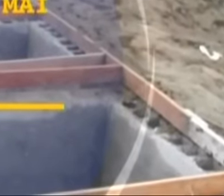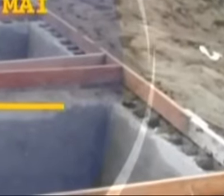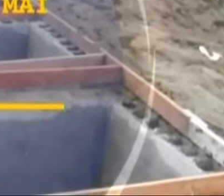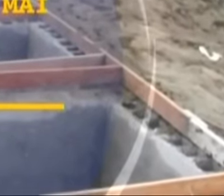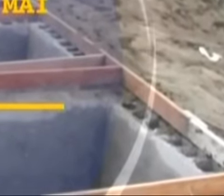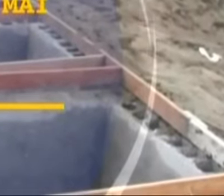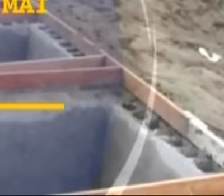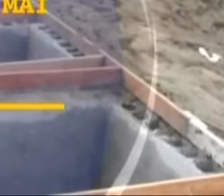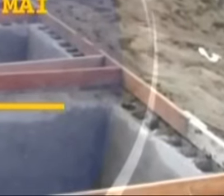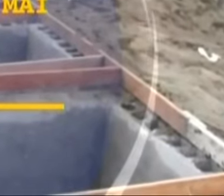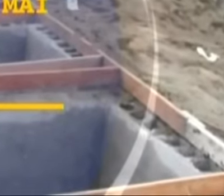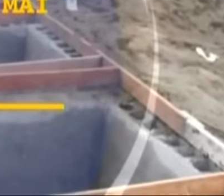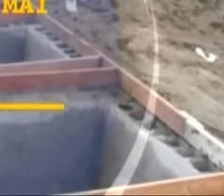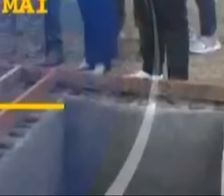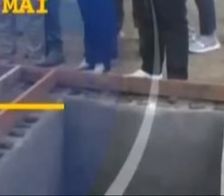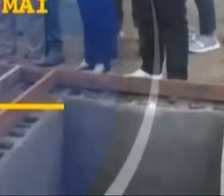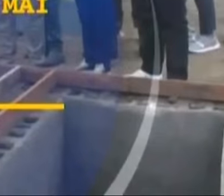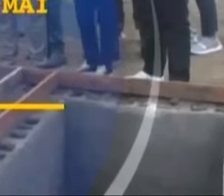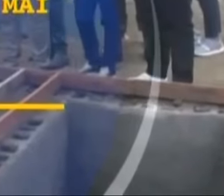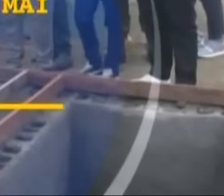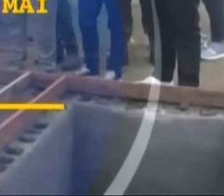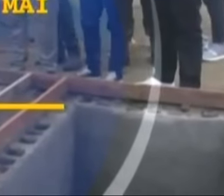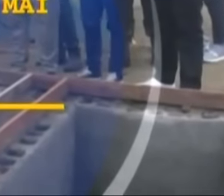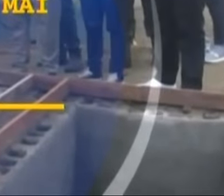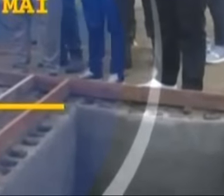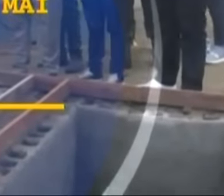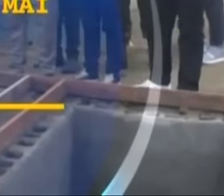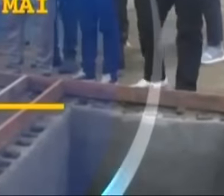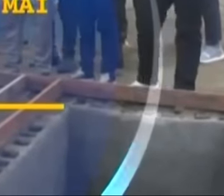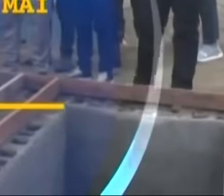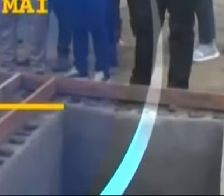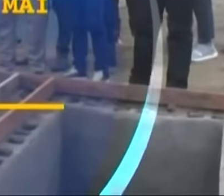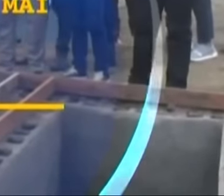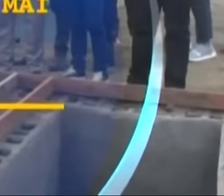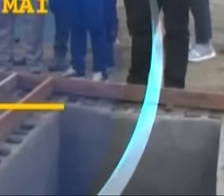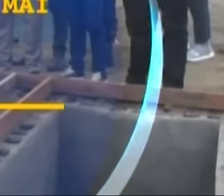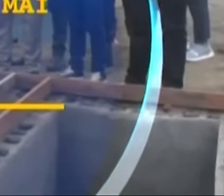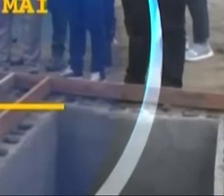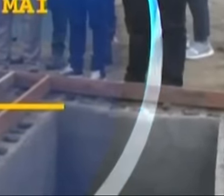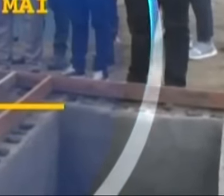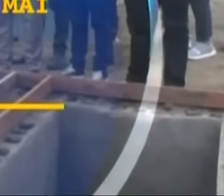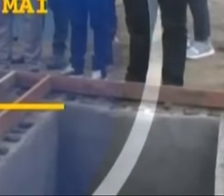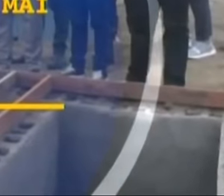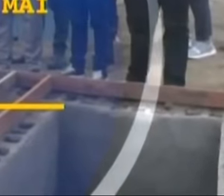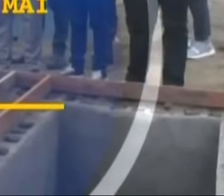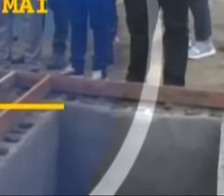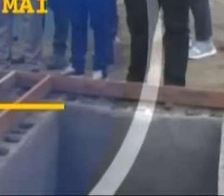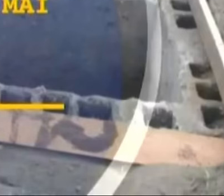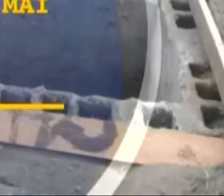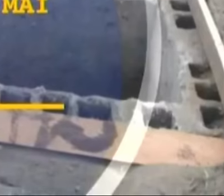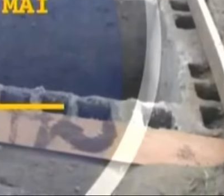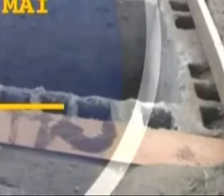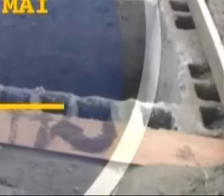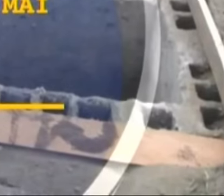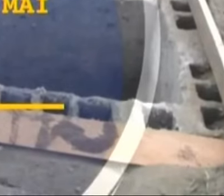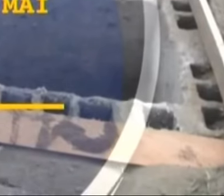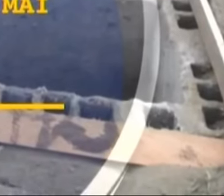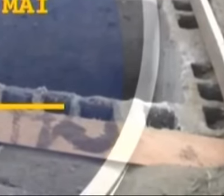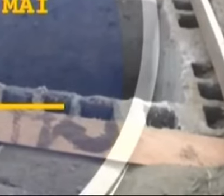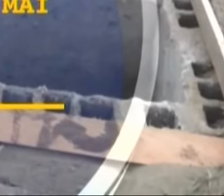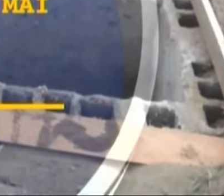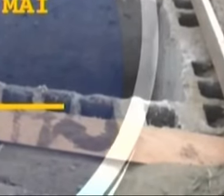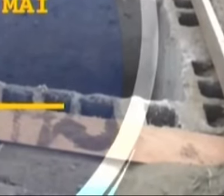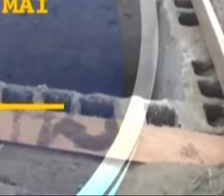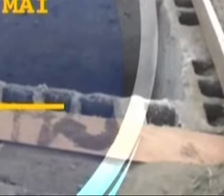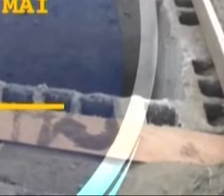ses morts du bombardement des Mugunga dans le Nord Kivu. Ces victimes seront inhumées ce mercredi 15 mai selon le nouveau programme du gouvernement.